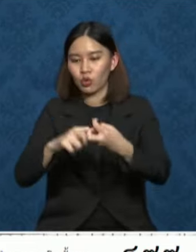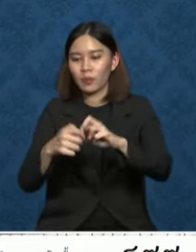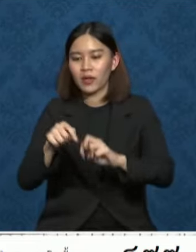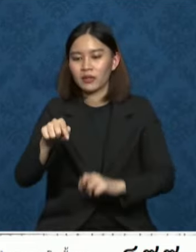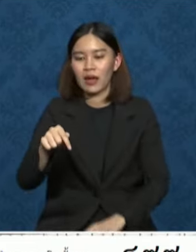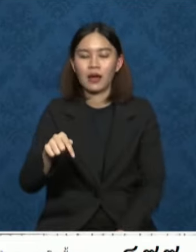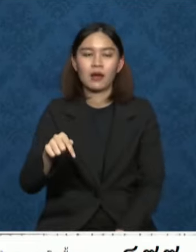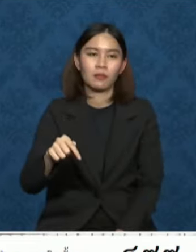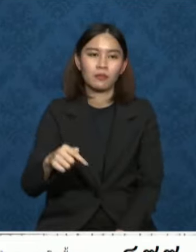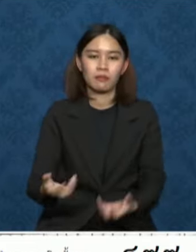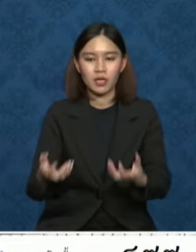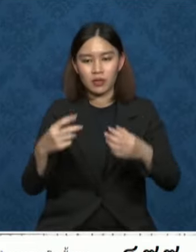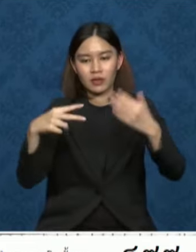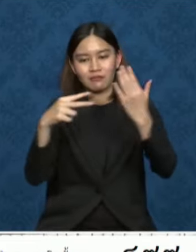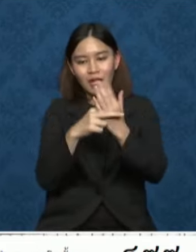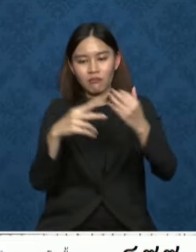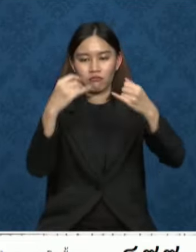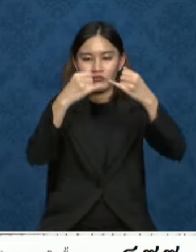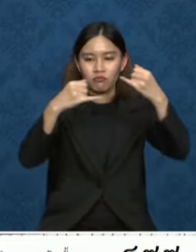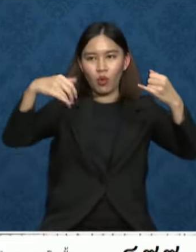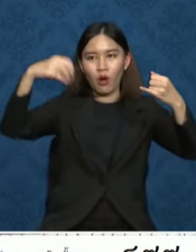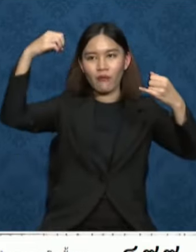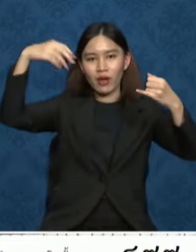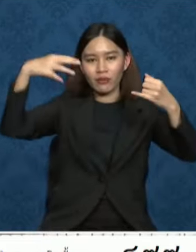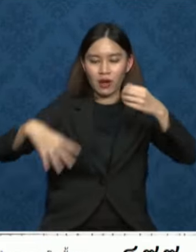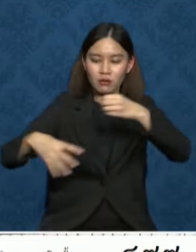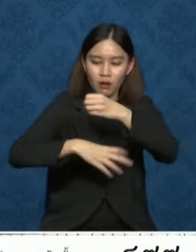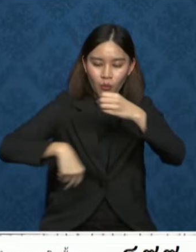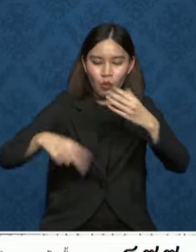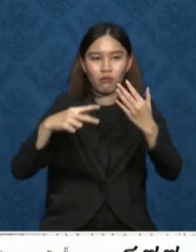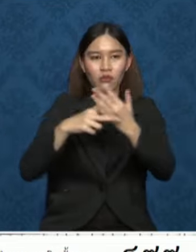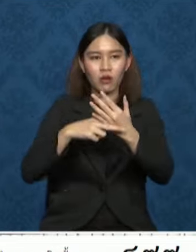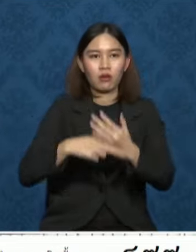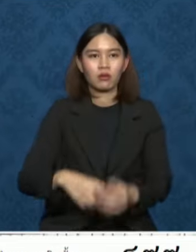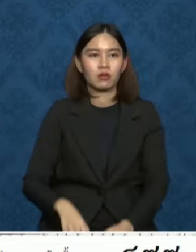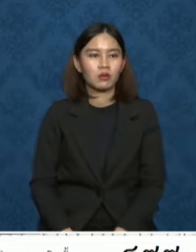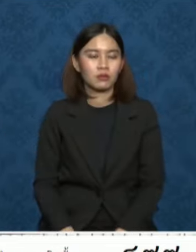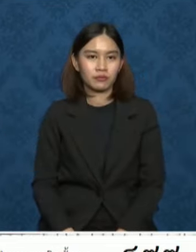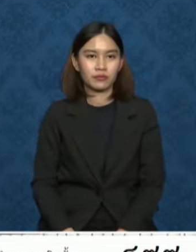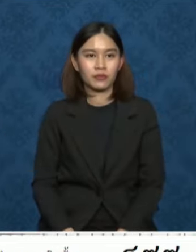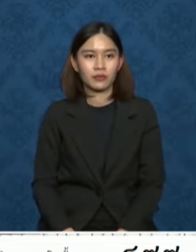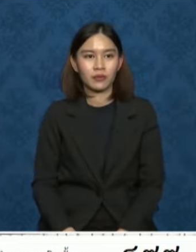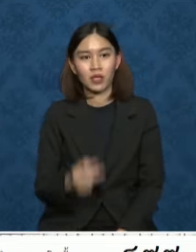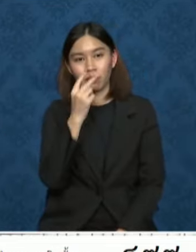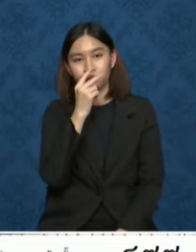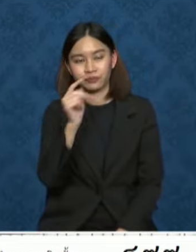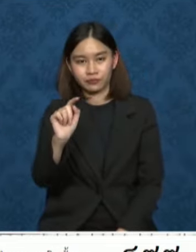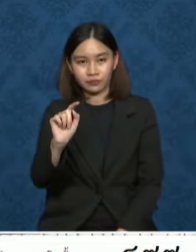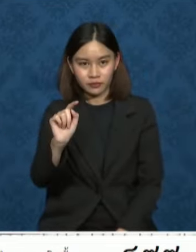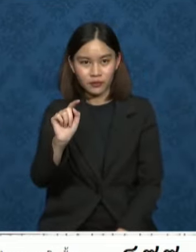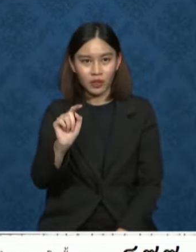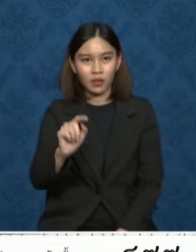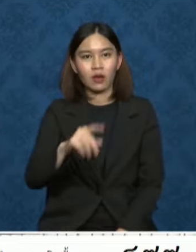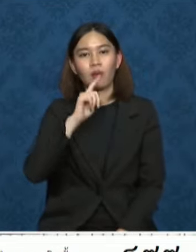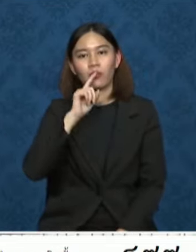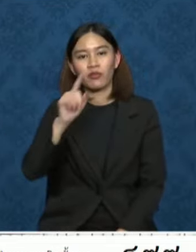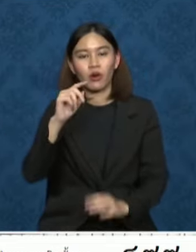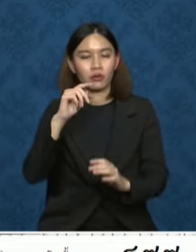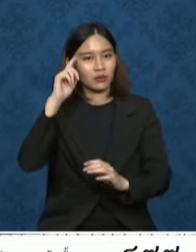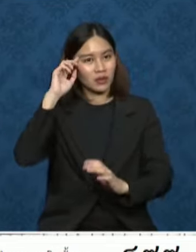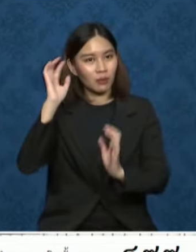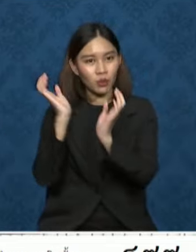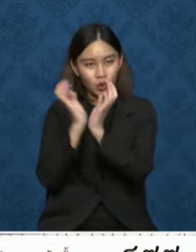านกมีปัหาครั รักรอบตดสายไฟลาสุดขอไฟโสดนำไปดู ไปแจ้งความดเดนคดี